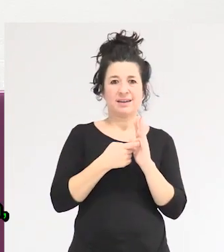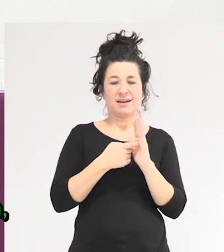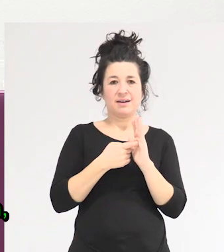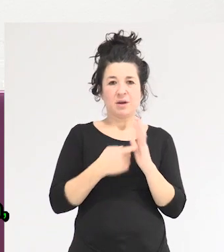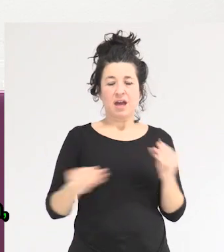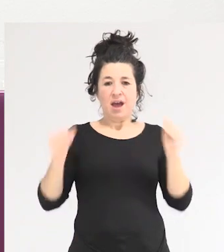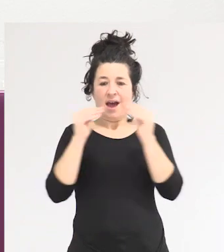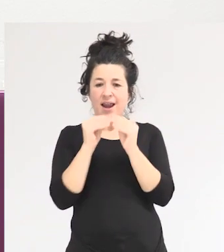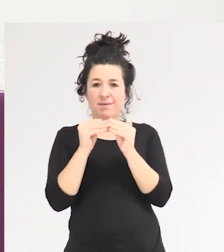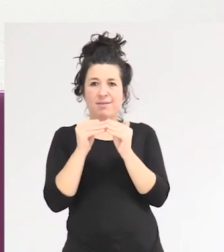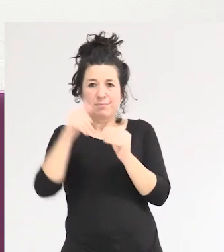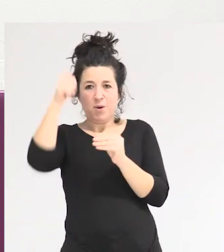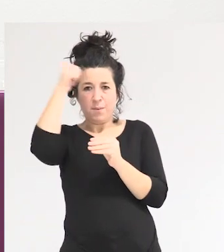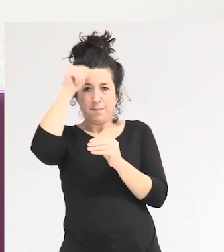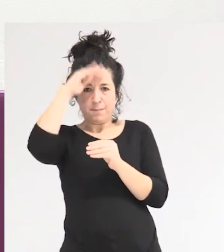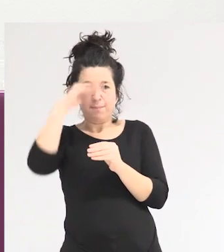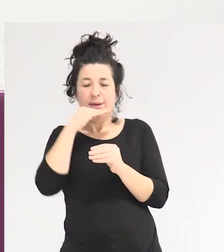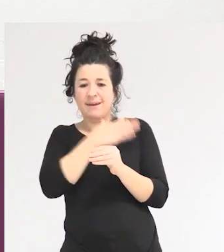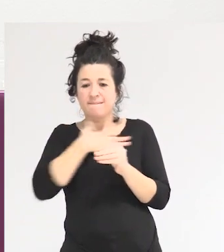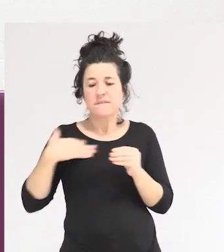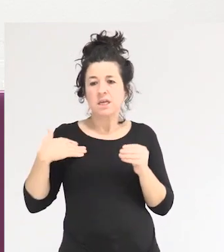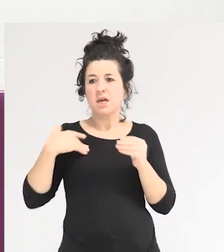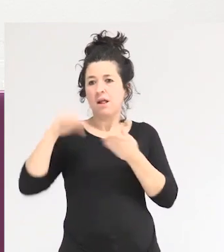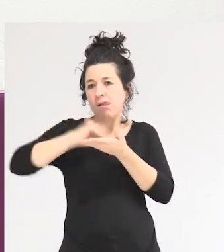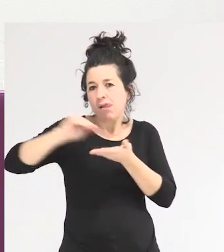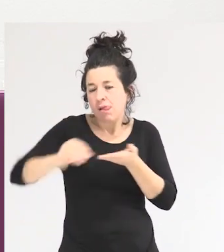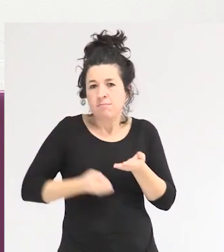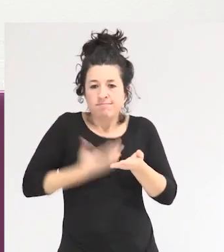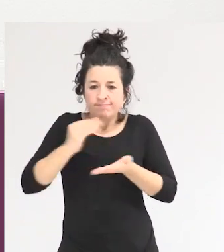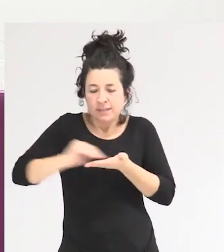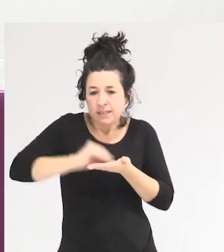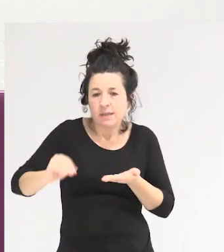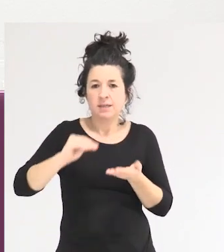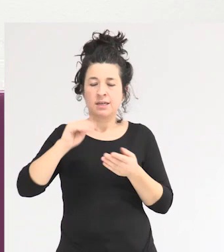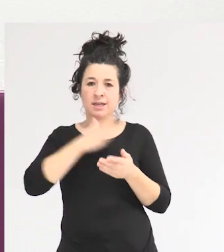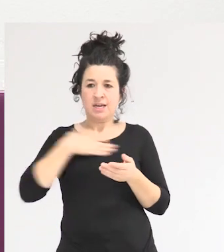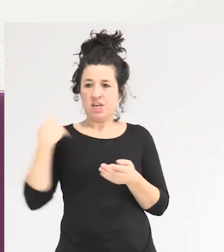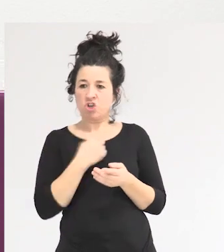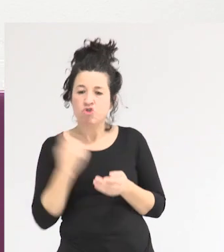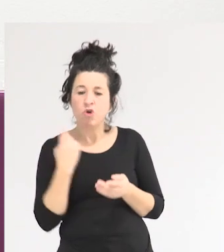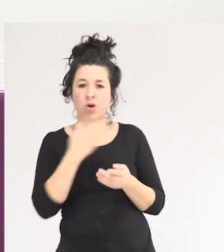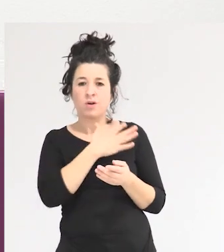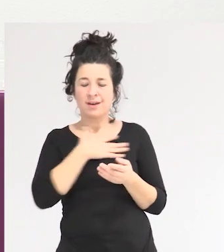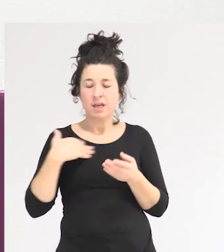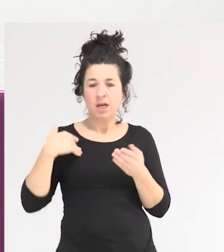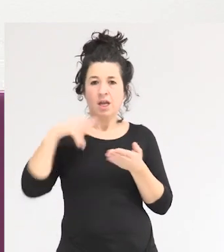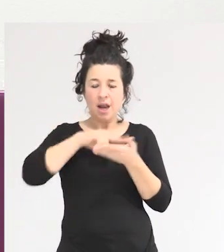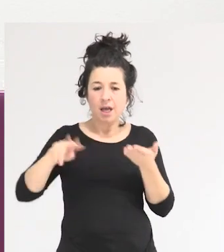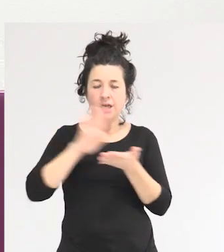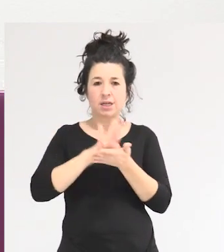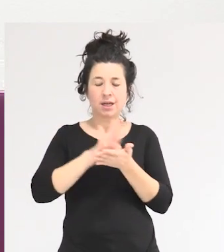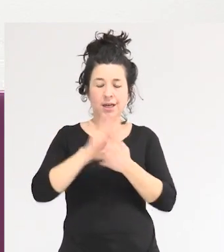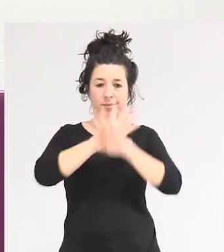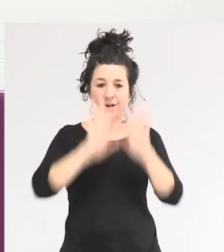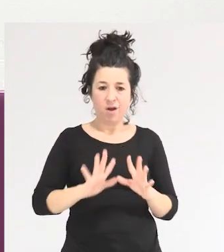duenean, bakarrik egoteko, pentsatzeko, lasai egoteko, eta nola ume batekin egoteak, ba, hori guztia, bere bizimodo guztia,